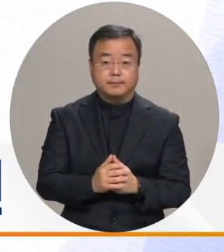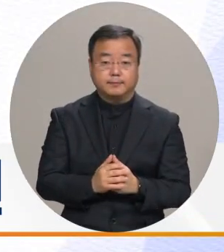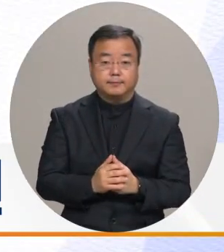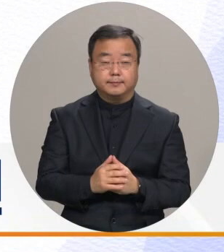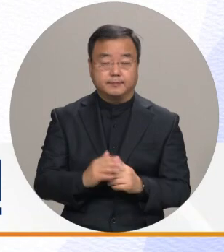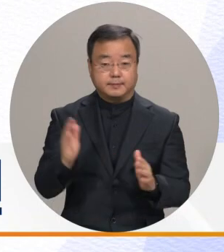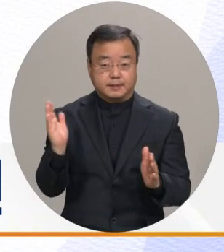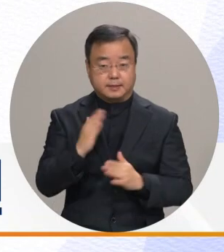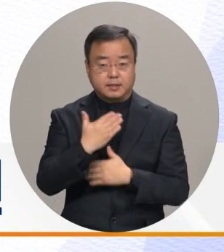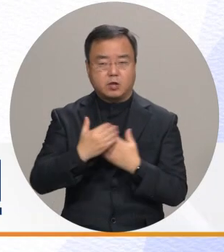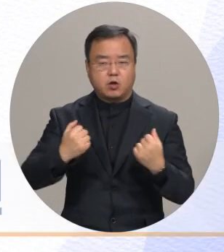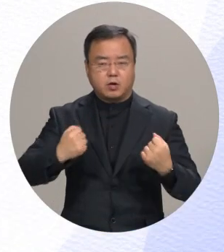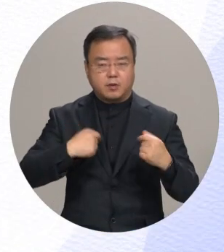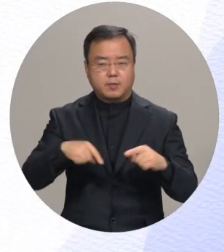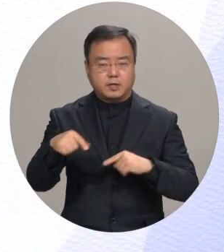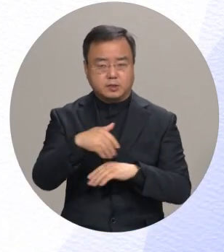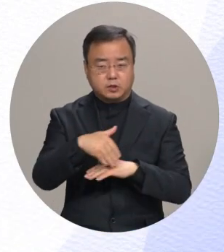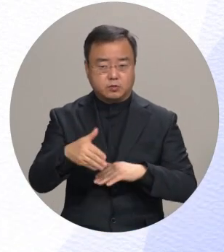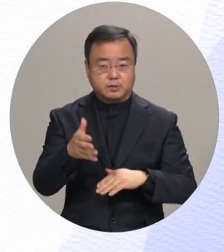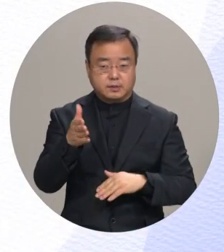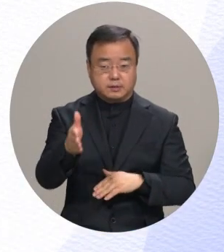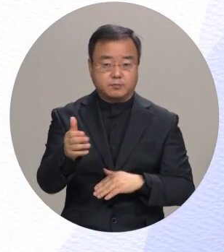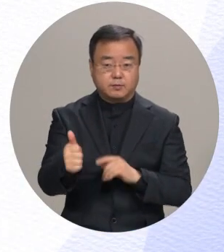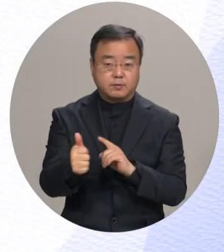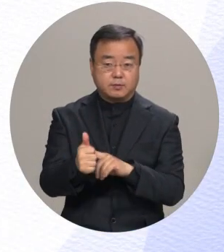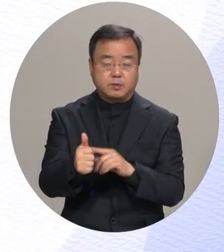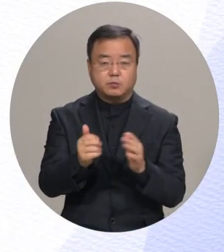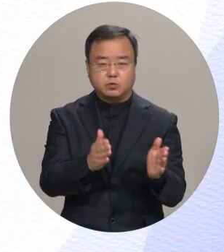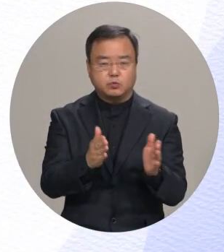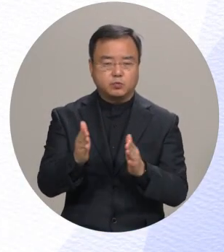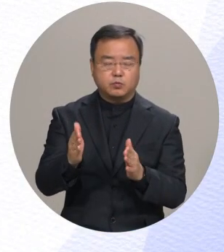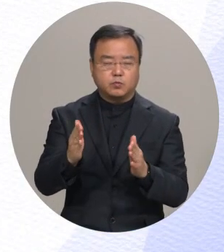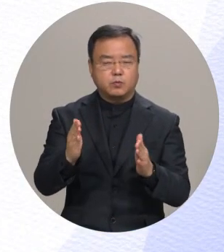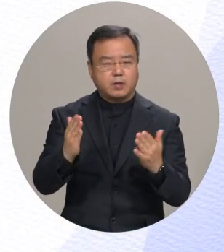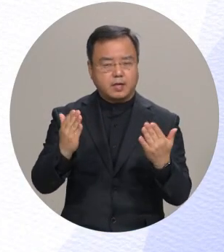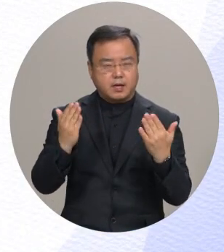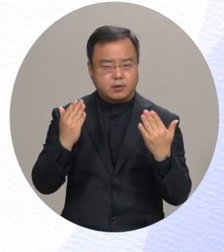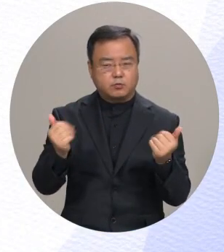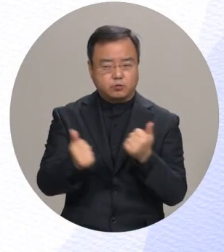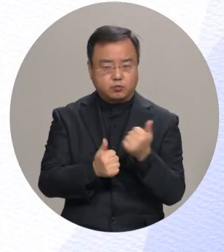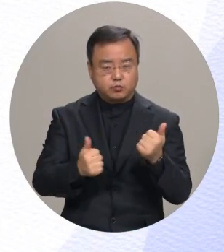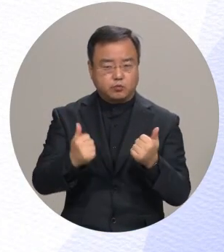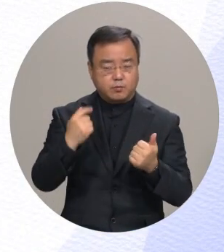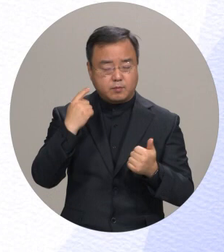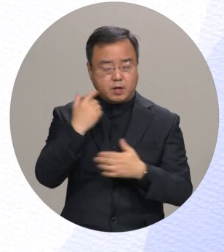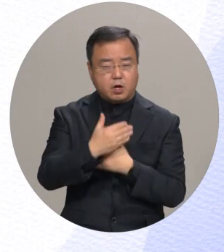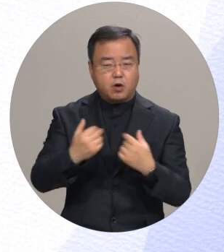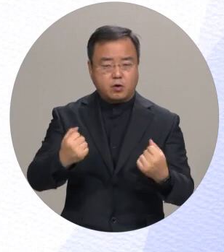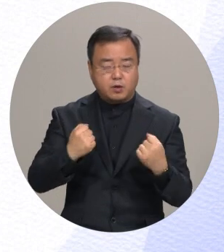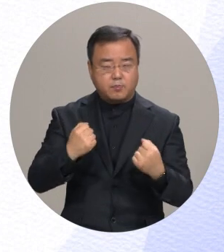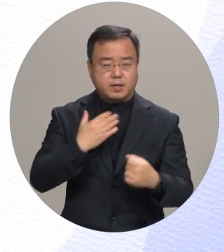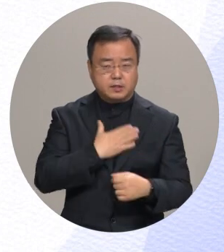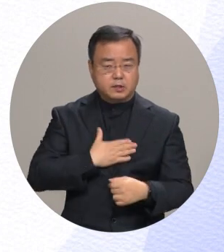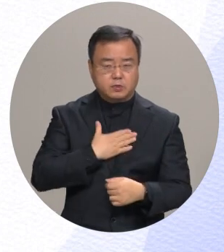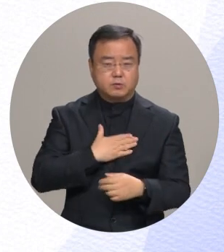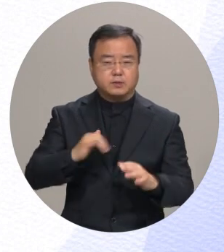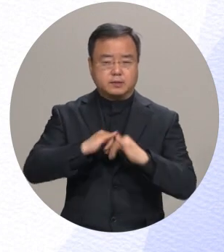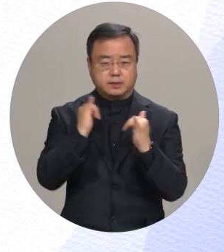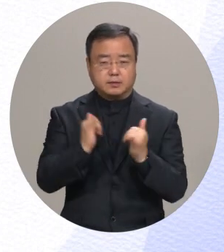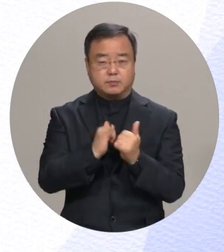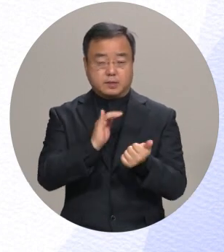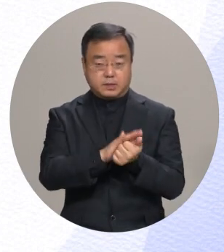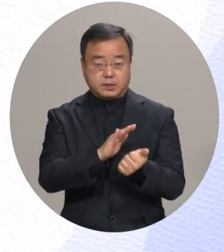먼저 학생 건강정책관을 신설하고 학교 구성원의 건강과 사회적 정서적 지원을 전담하는 조직을